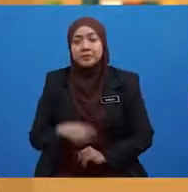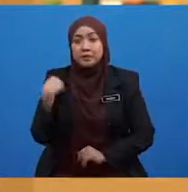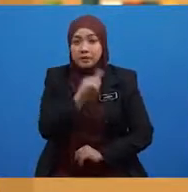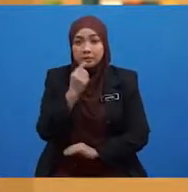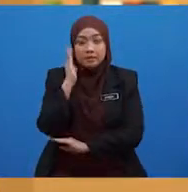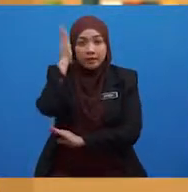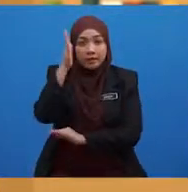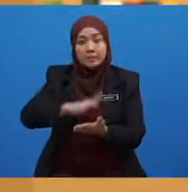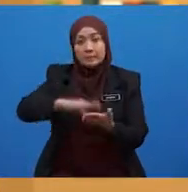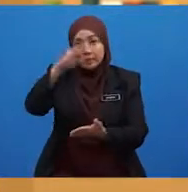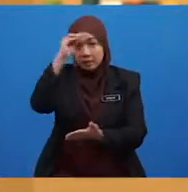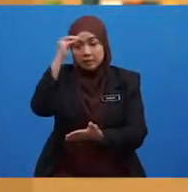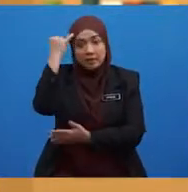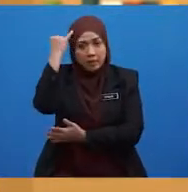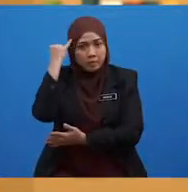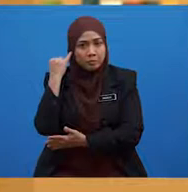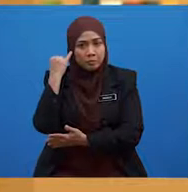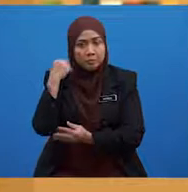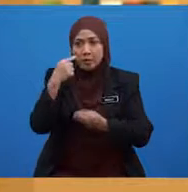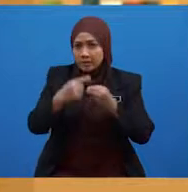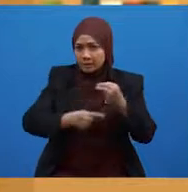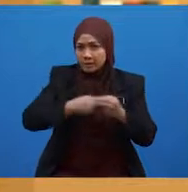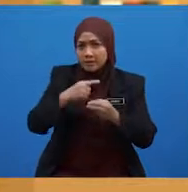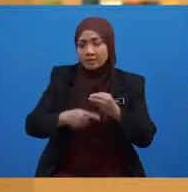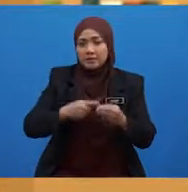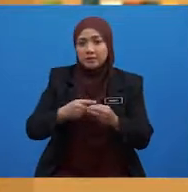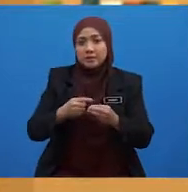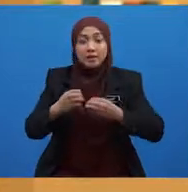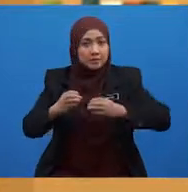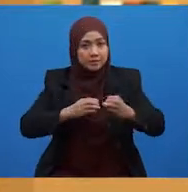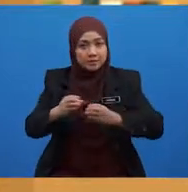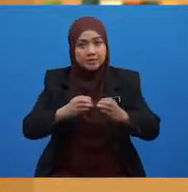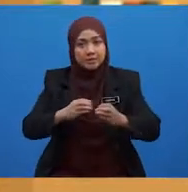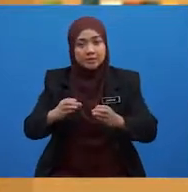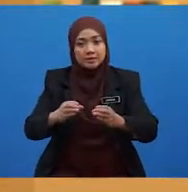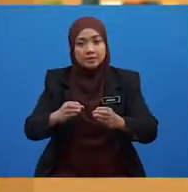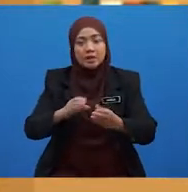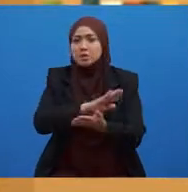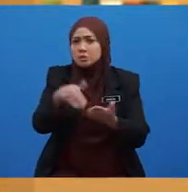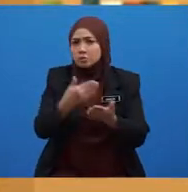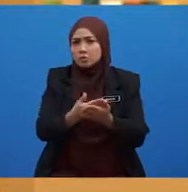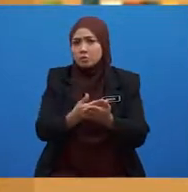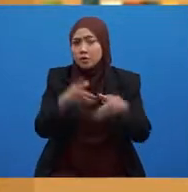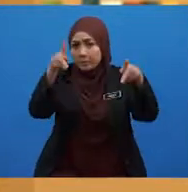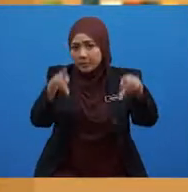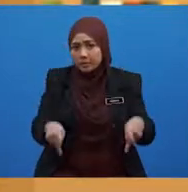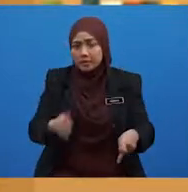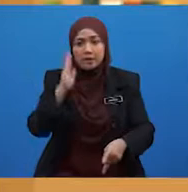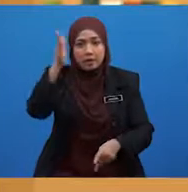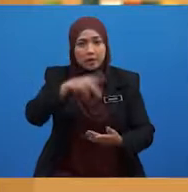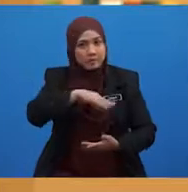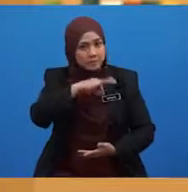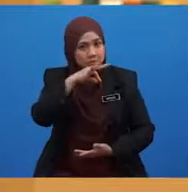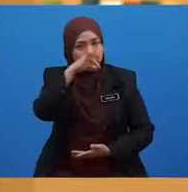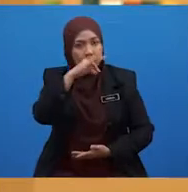Kita akan mempelajari ilmu berkaitan kecergasan yang mana cikgu percaya semua pelajar akan bersemangat untuk